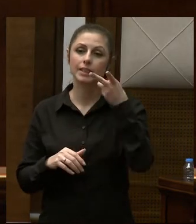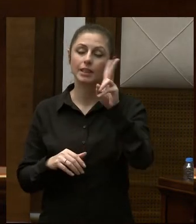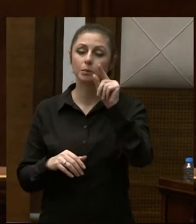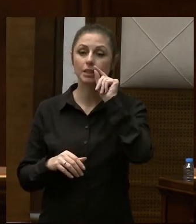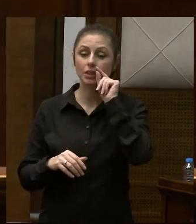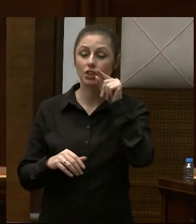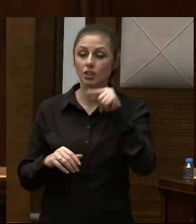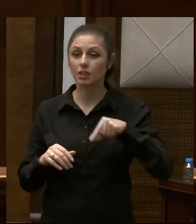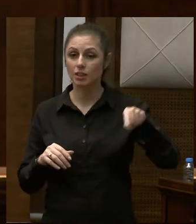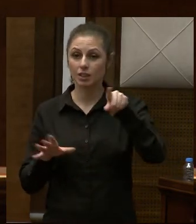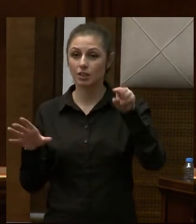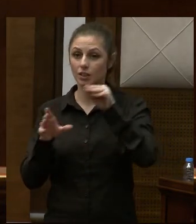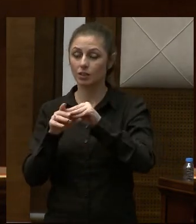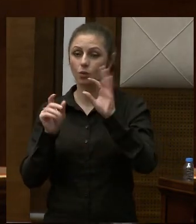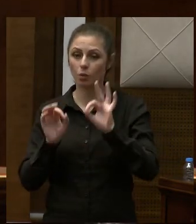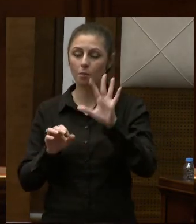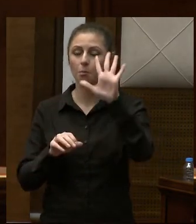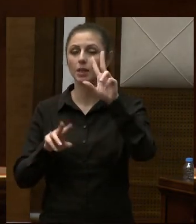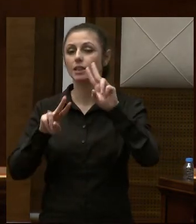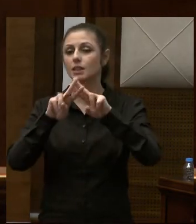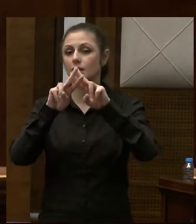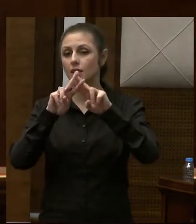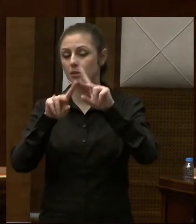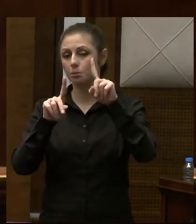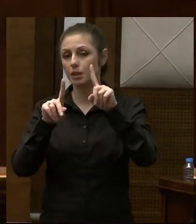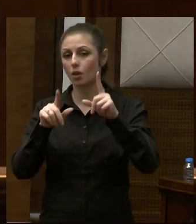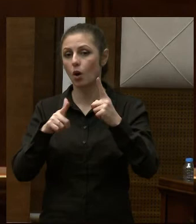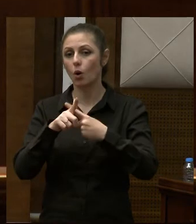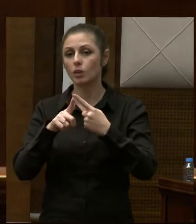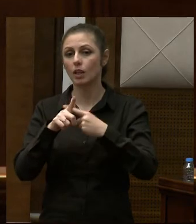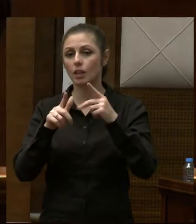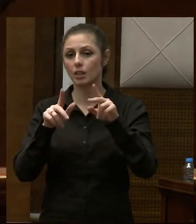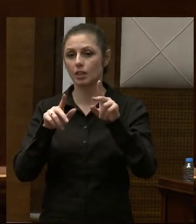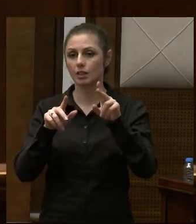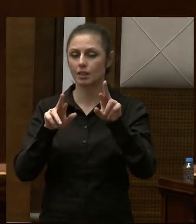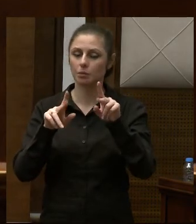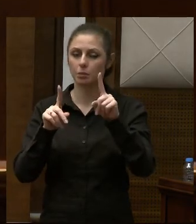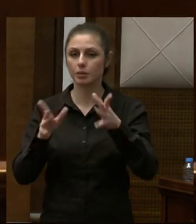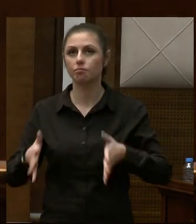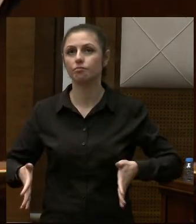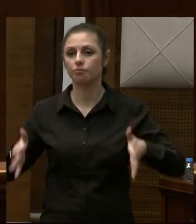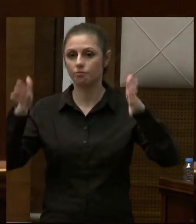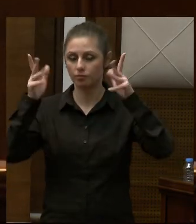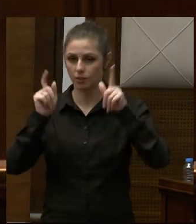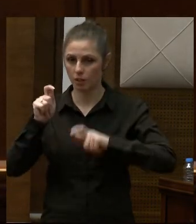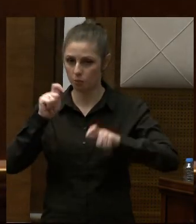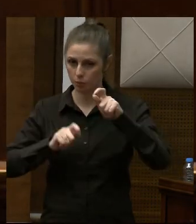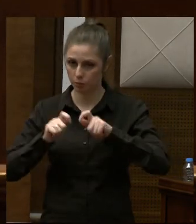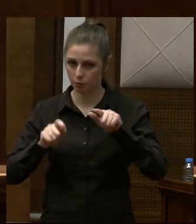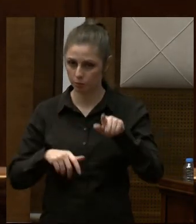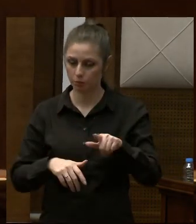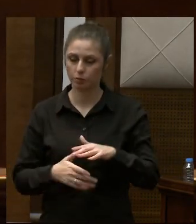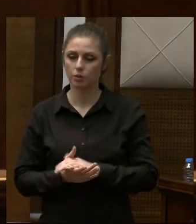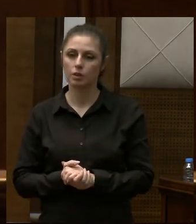5 yıldız otel ayarında tesis yapıyoruz. Yapmıyoruz da restore